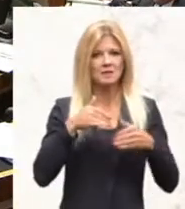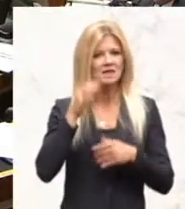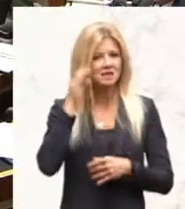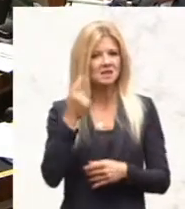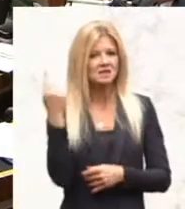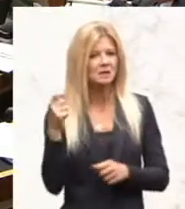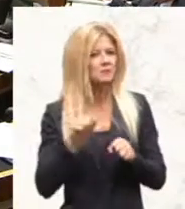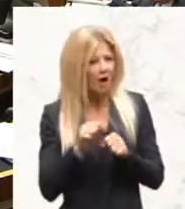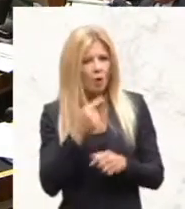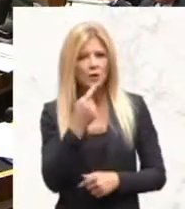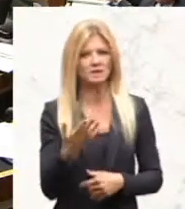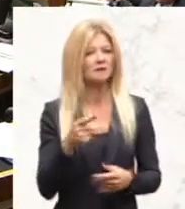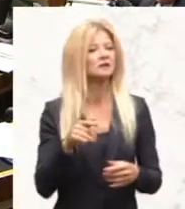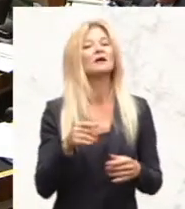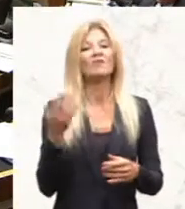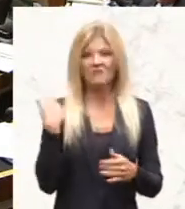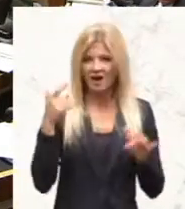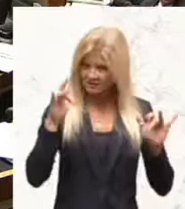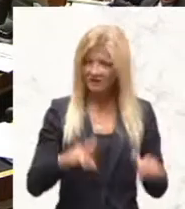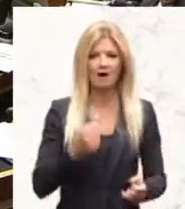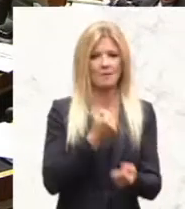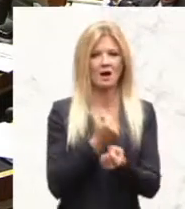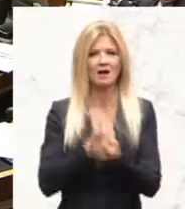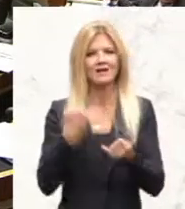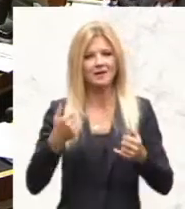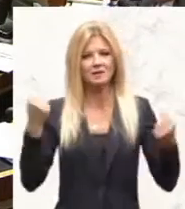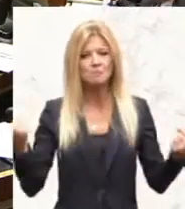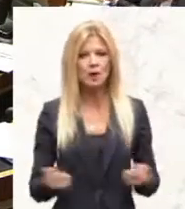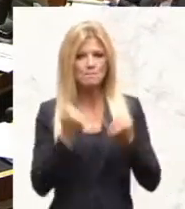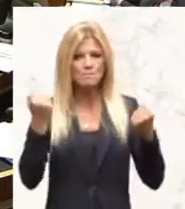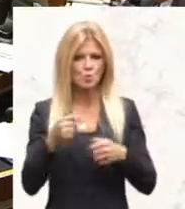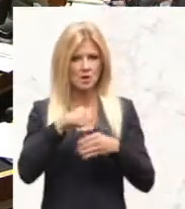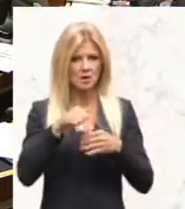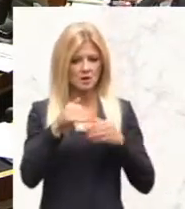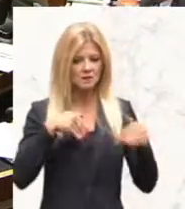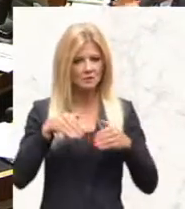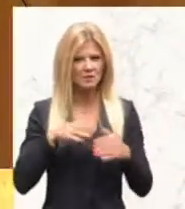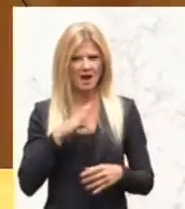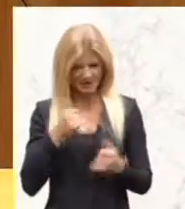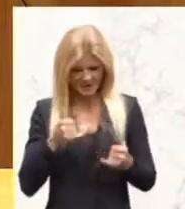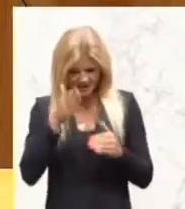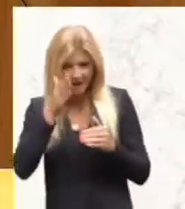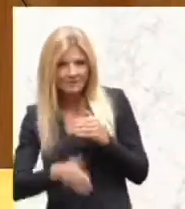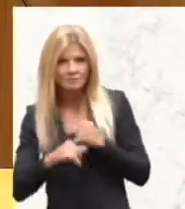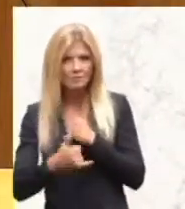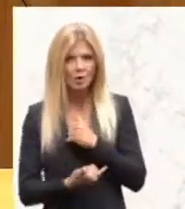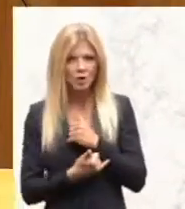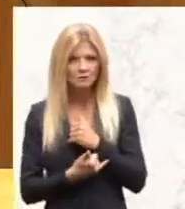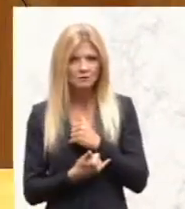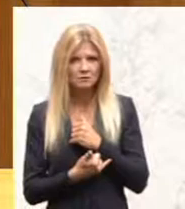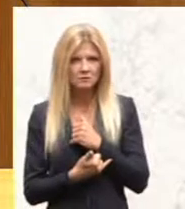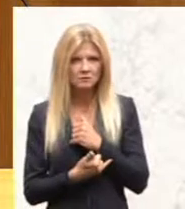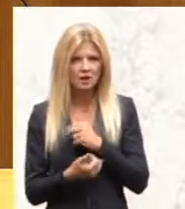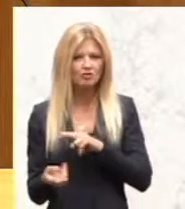Mängel aufgetreten, man bemüht sich jetzt im Ministerium, nur das ist am Ende sozusagen des Projekts, statt dass man am Anfang gleich das